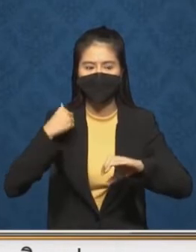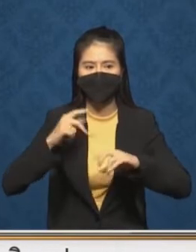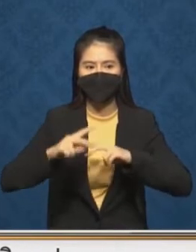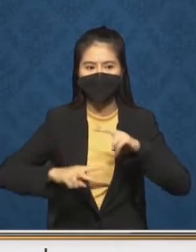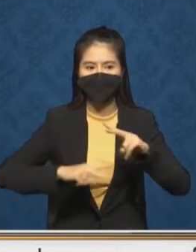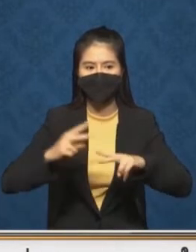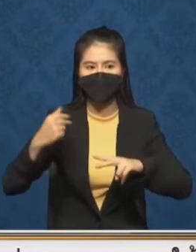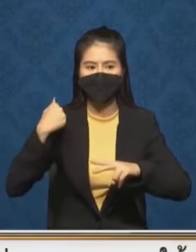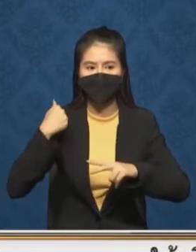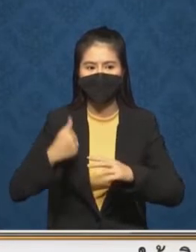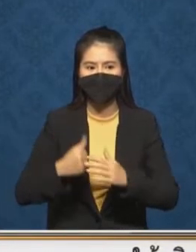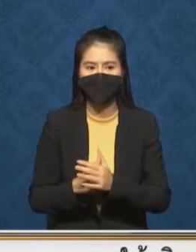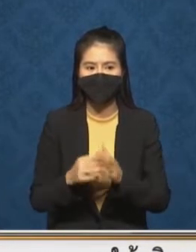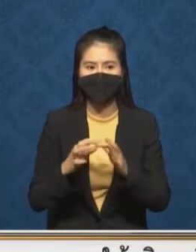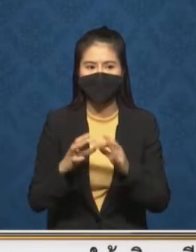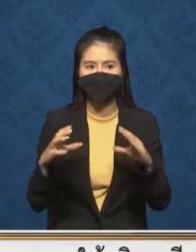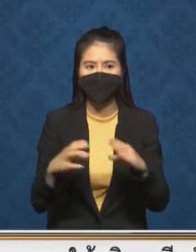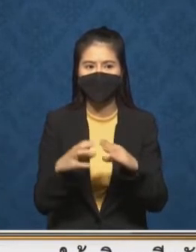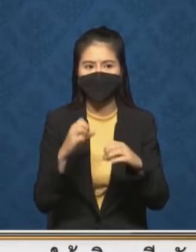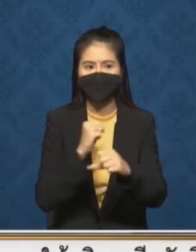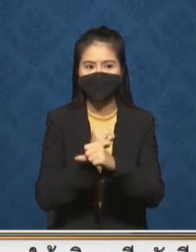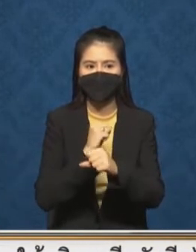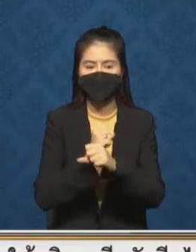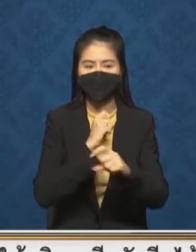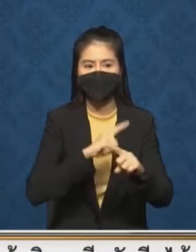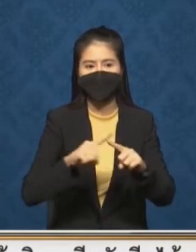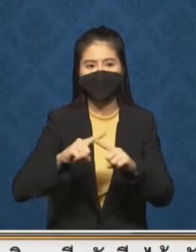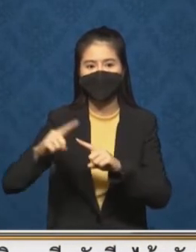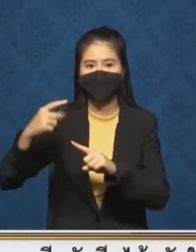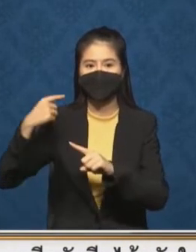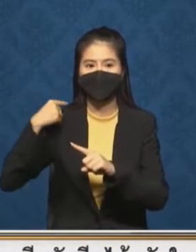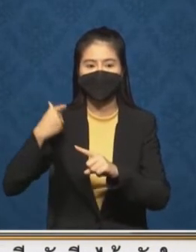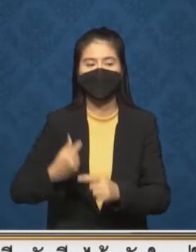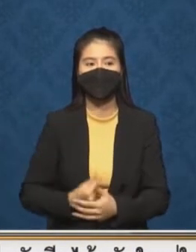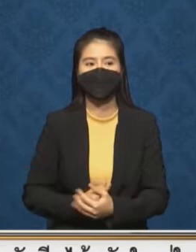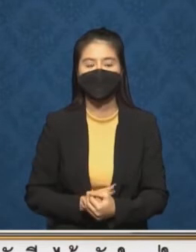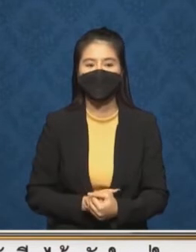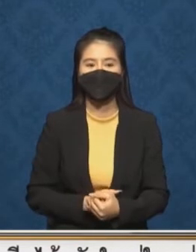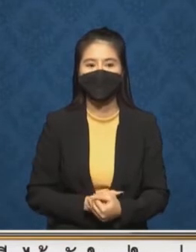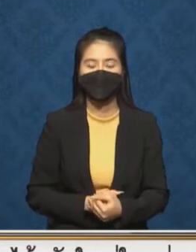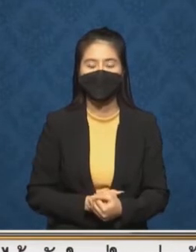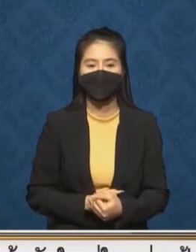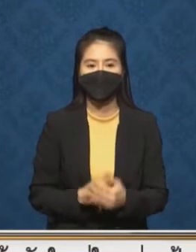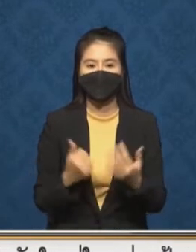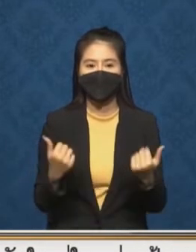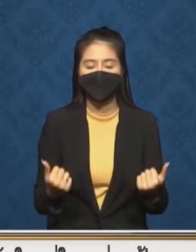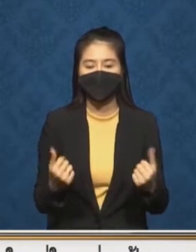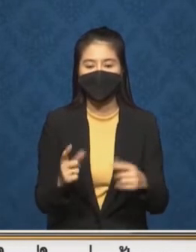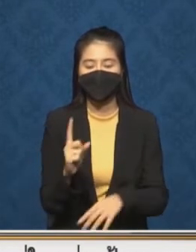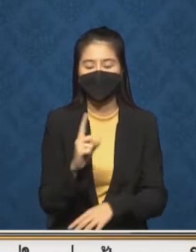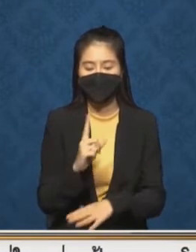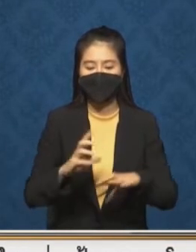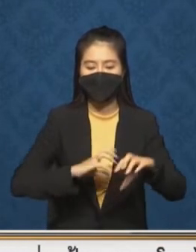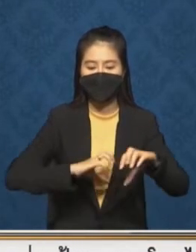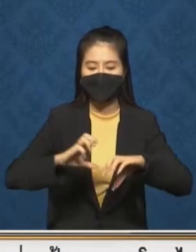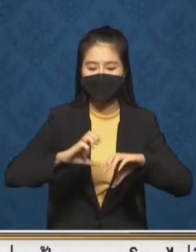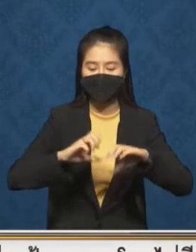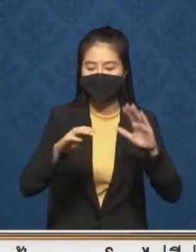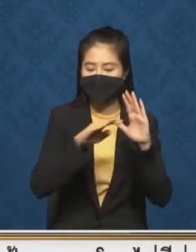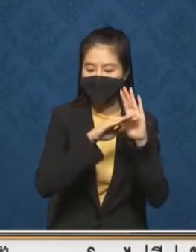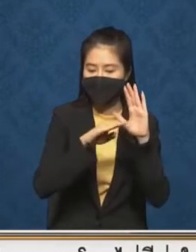ำรจร่วมกันระหวางหนวยงานทุกหนวยงานที่ขัดแ้งกอยู่นี่นะครับแล้วก็ในขณะนี้อยู่ระหางกดเรนการ